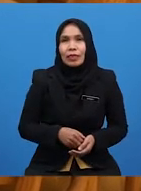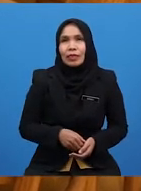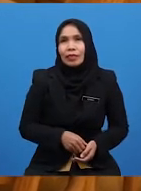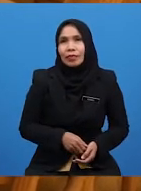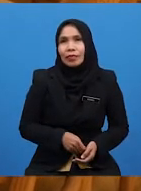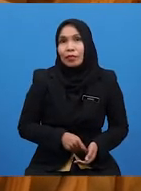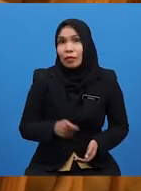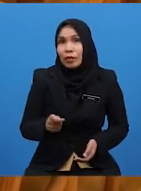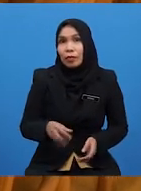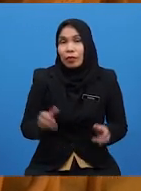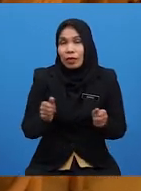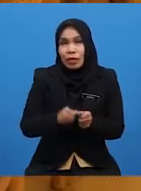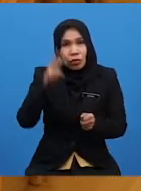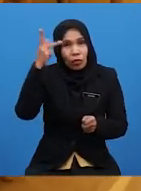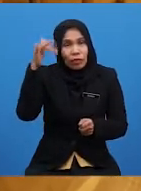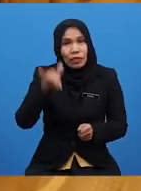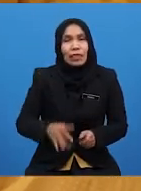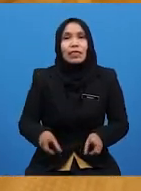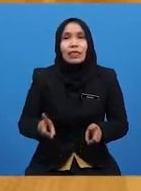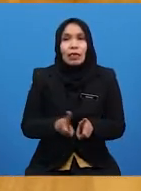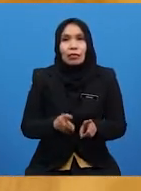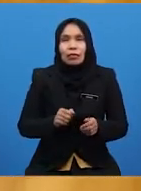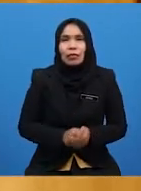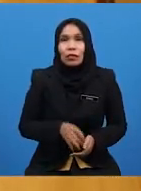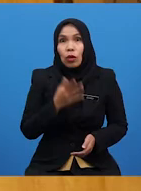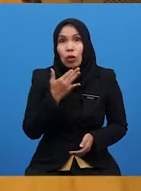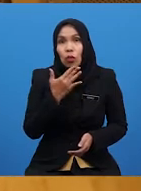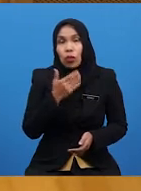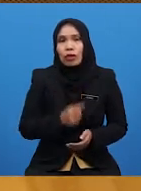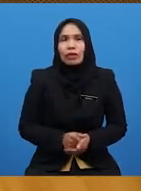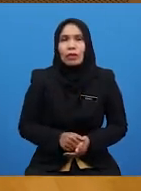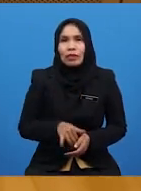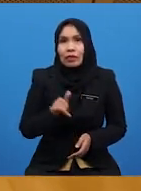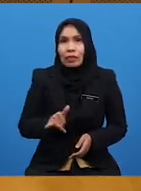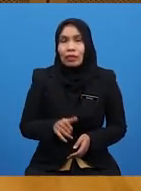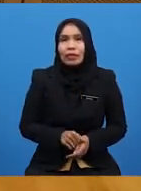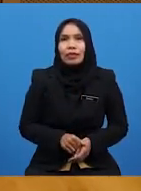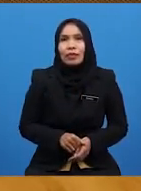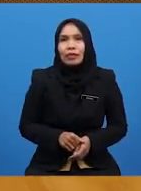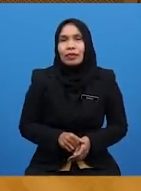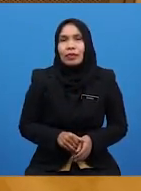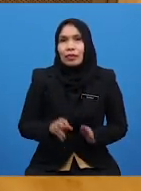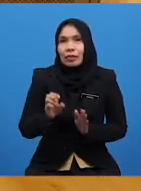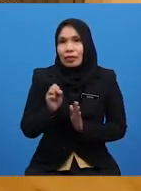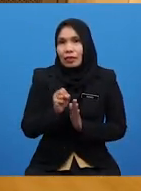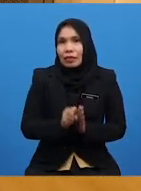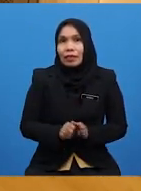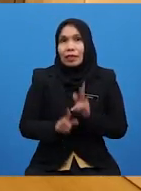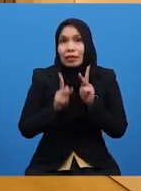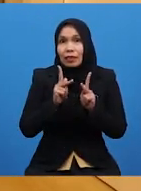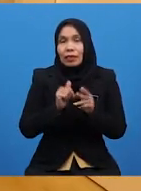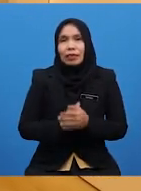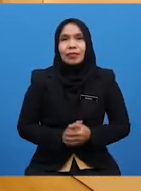jenis aksesori pilihan dawane ruang atau perabot yang sekate disini